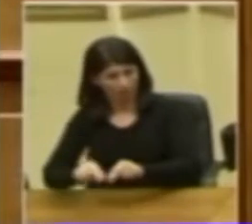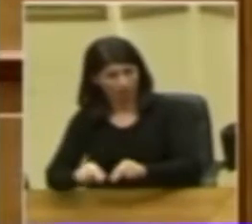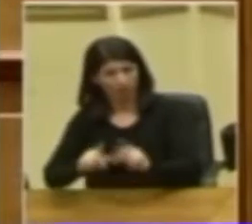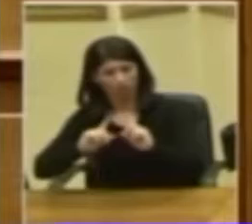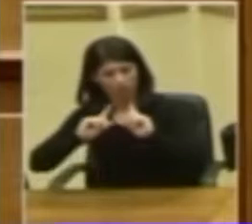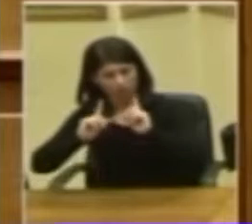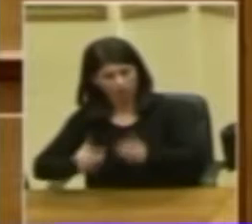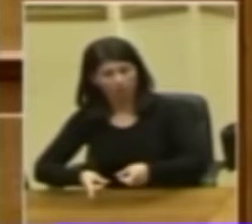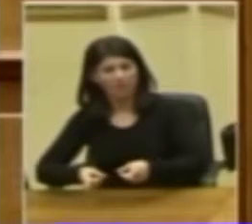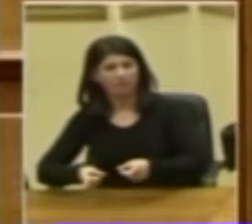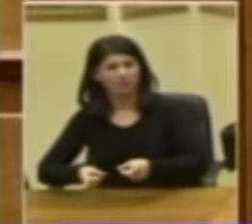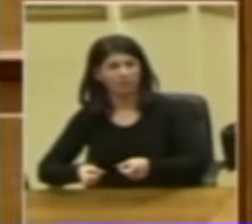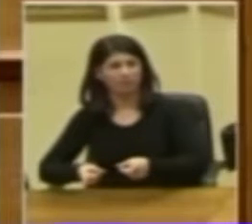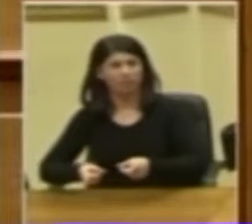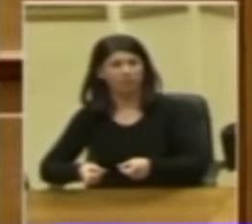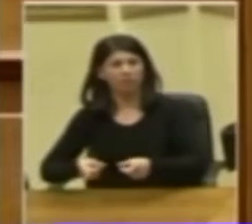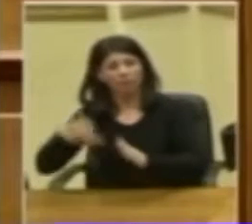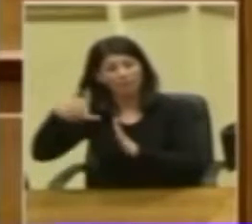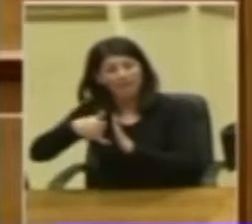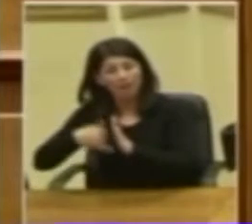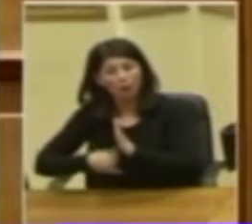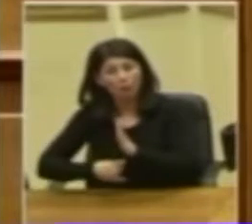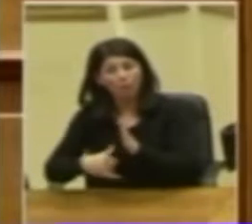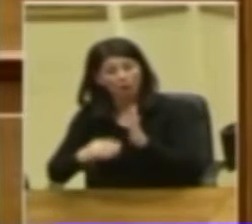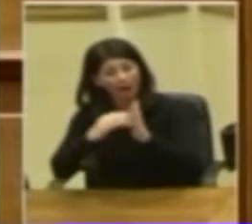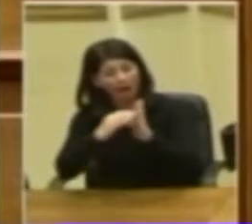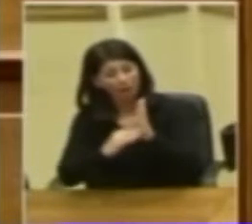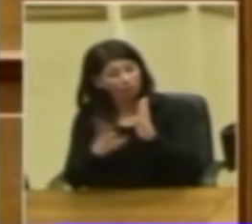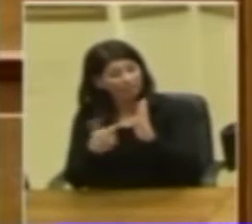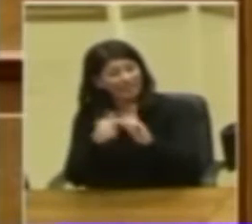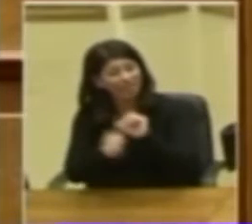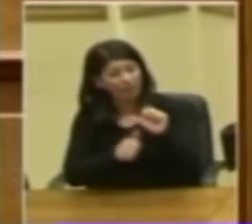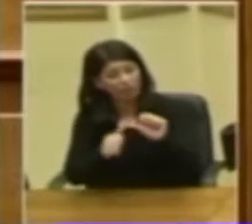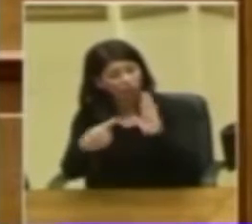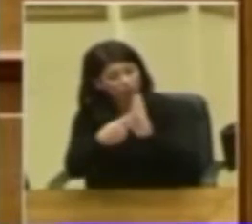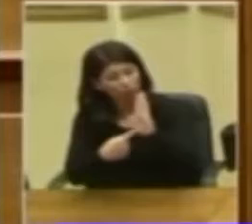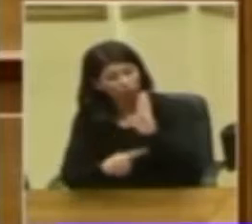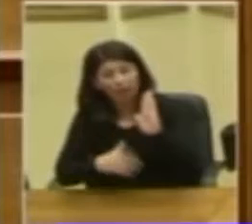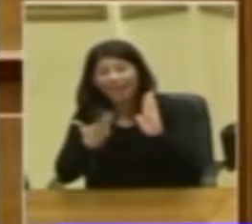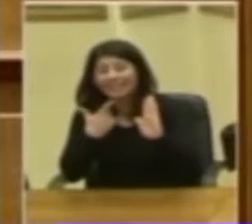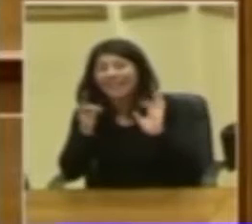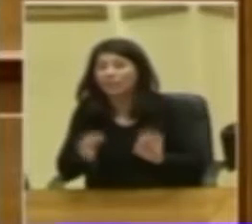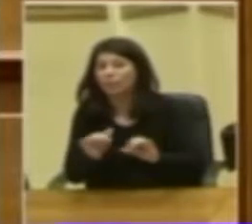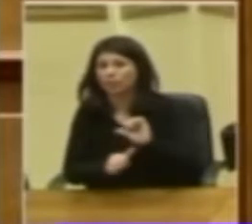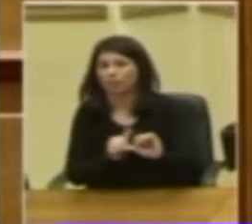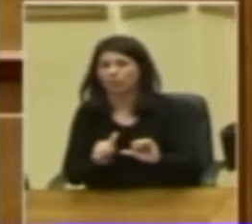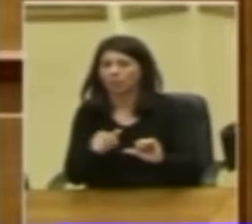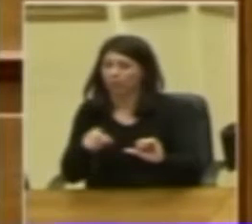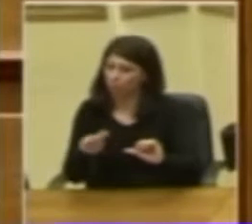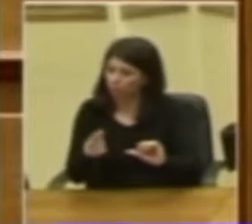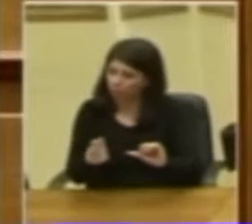να αποφάσιζε για το περιεχόμενο των άρθρων. Θα μετατρέπαμε με αυτόν τον